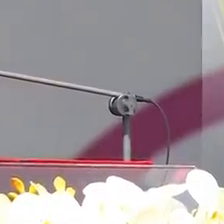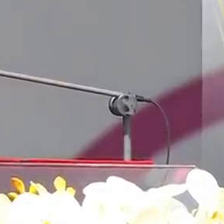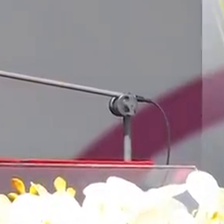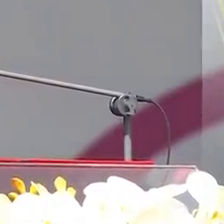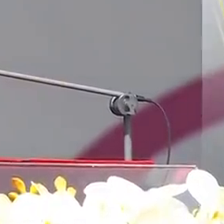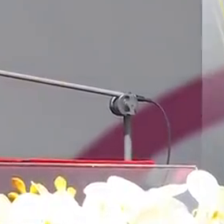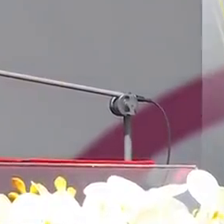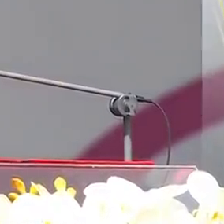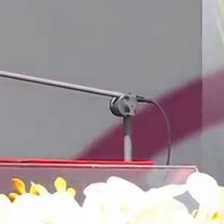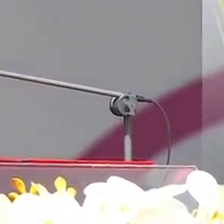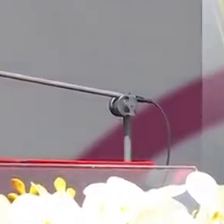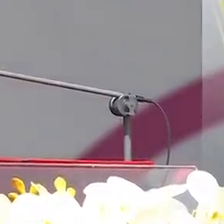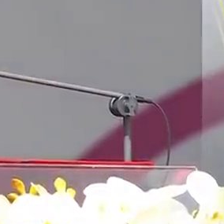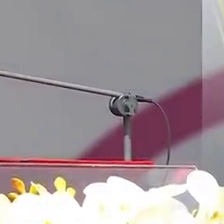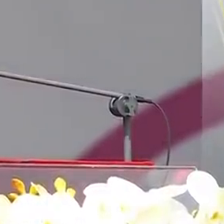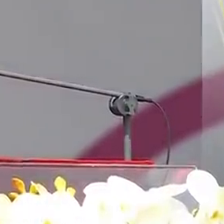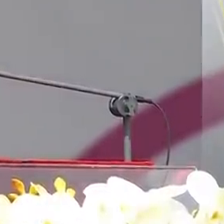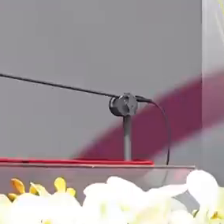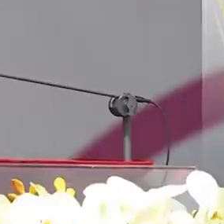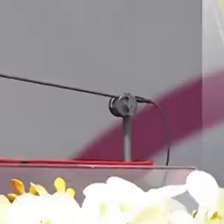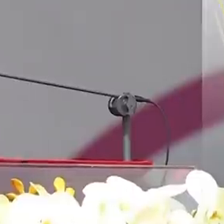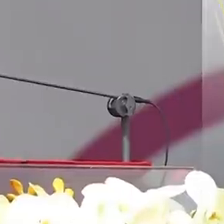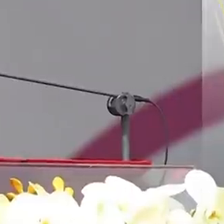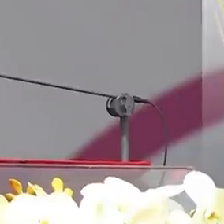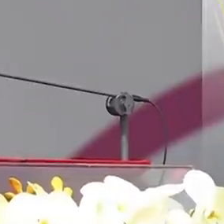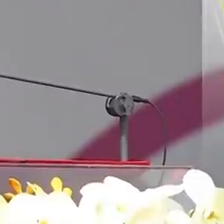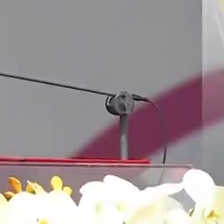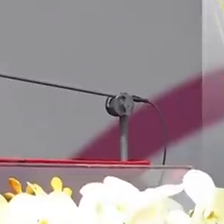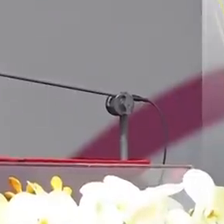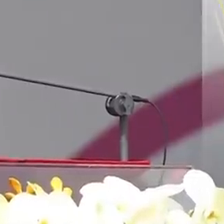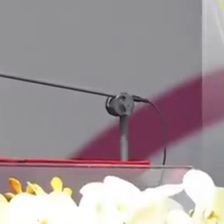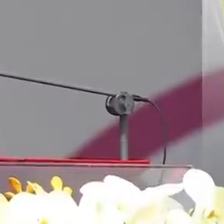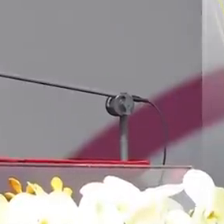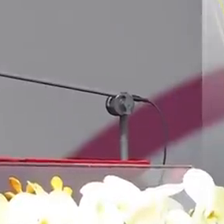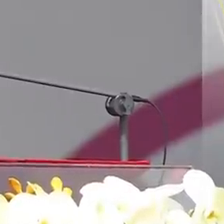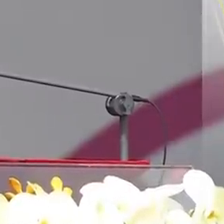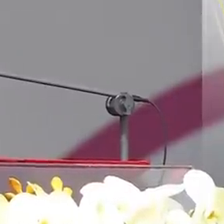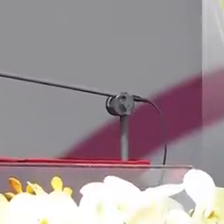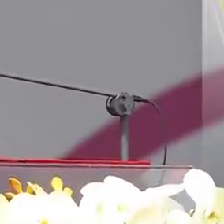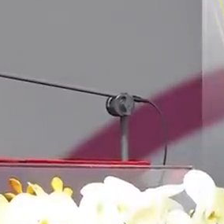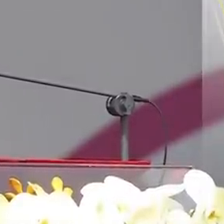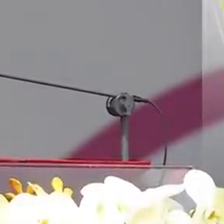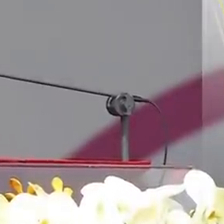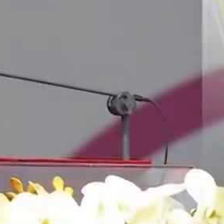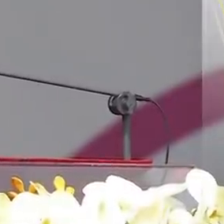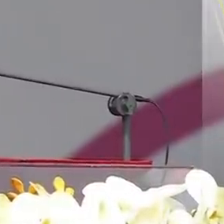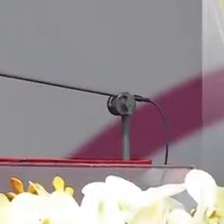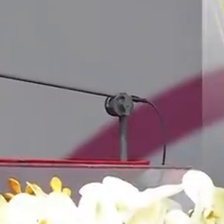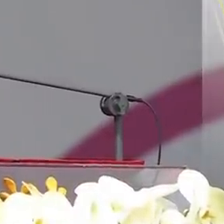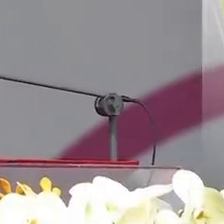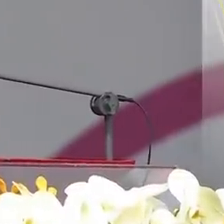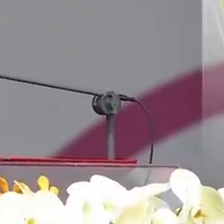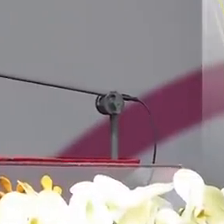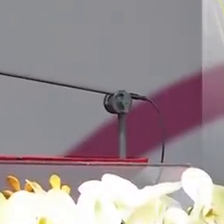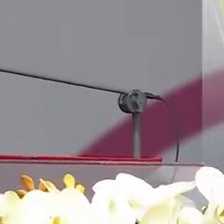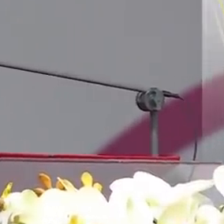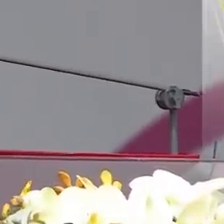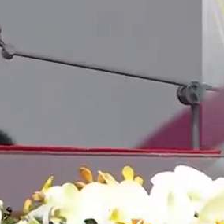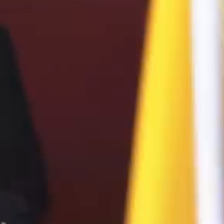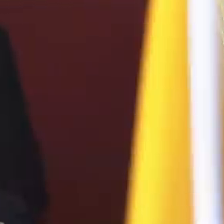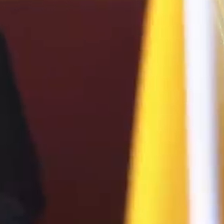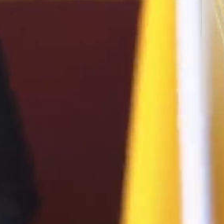献卓著。现在让我们掌声欢迎侨胞代表陈千惠女士致辞。